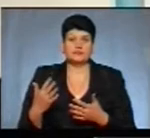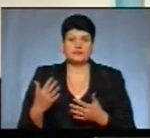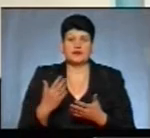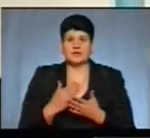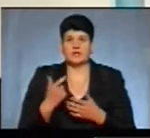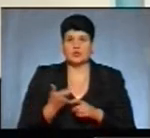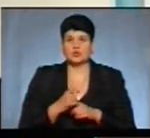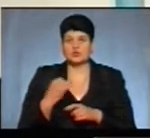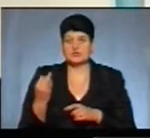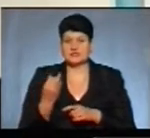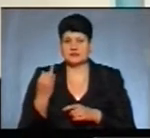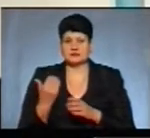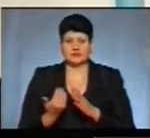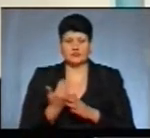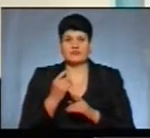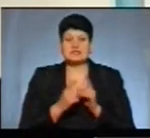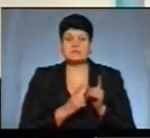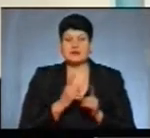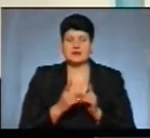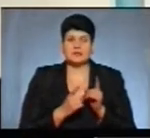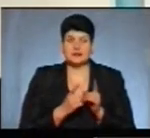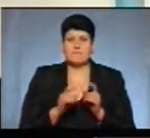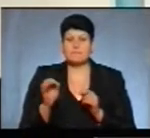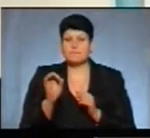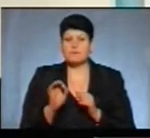дуже цікава новела в цих змінах про